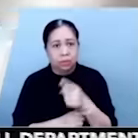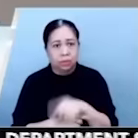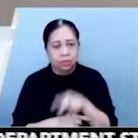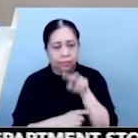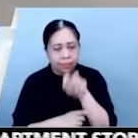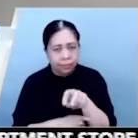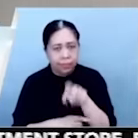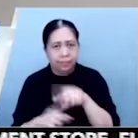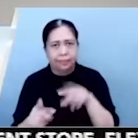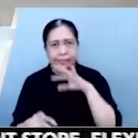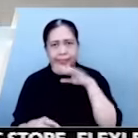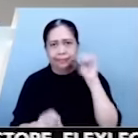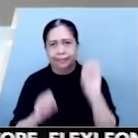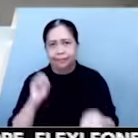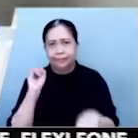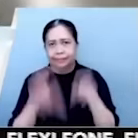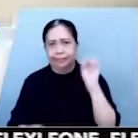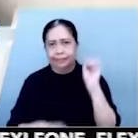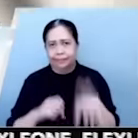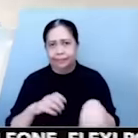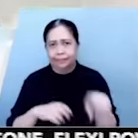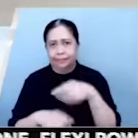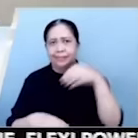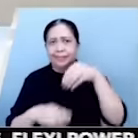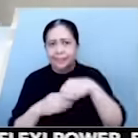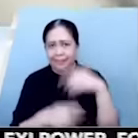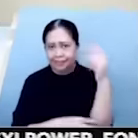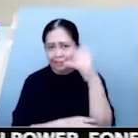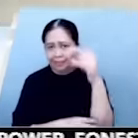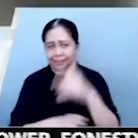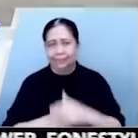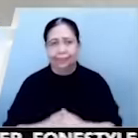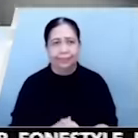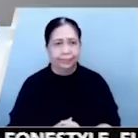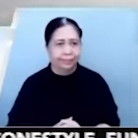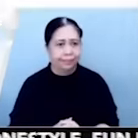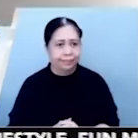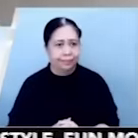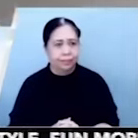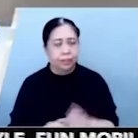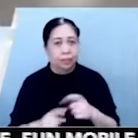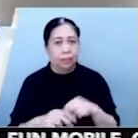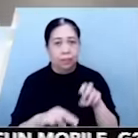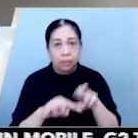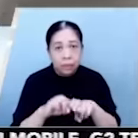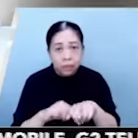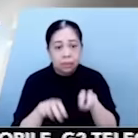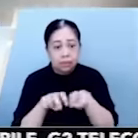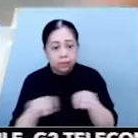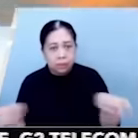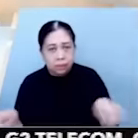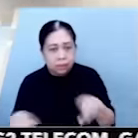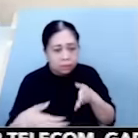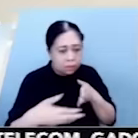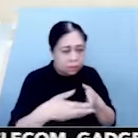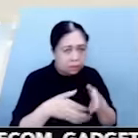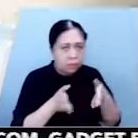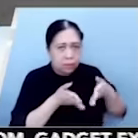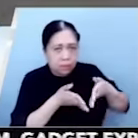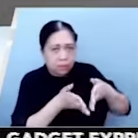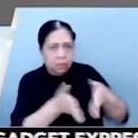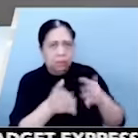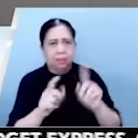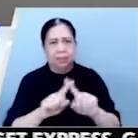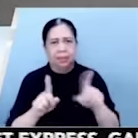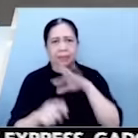mga basurang iniwan lang basta-basta sa loob ng Paliparan. Mula sa mga upuan hanggang sa gilid ng Naiya, iba't ibang basura